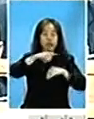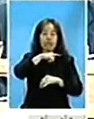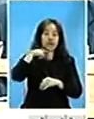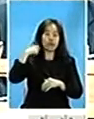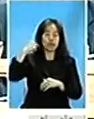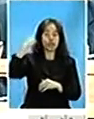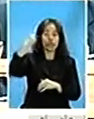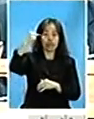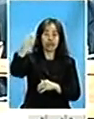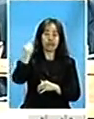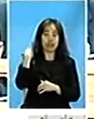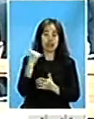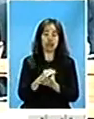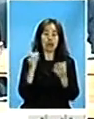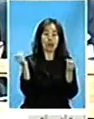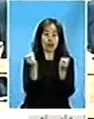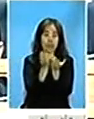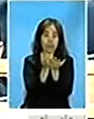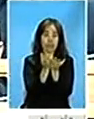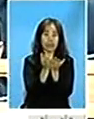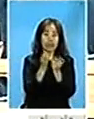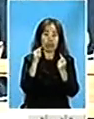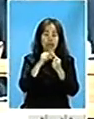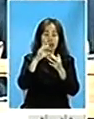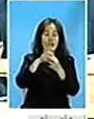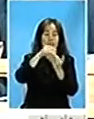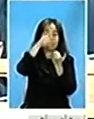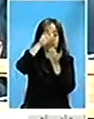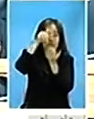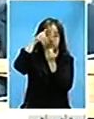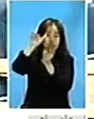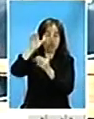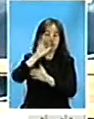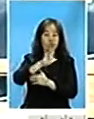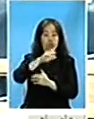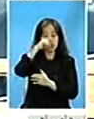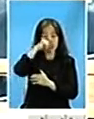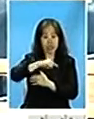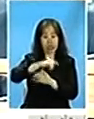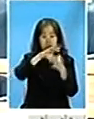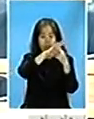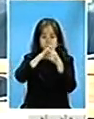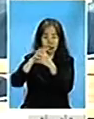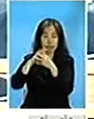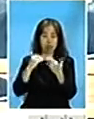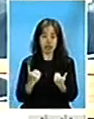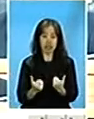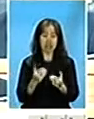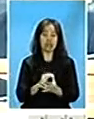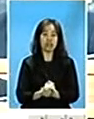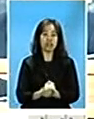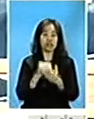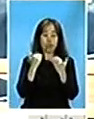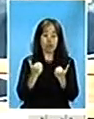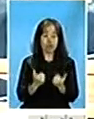มีผลส่งกระทบต่อการส่งออกของประเทศในวันนี้ทำให้การส่งออ